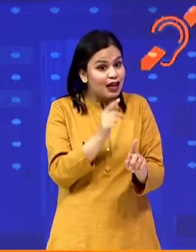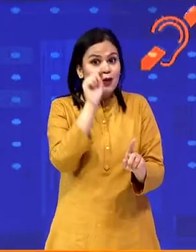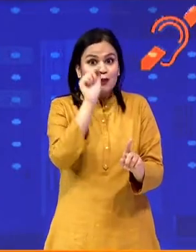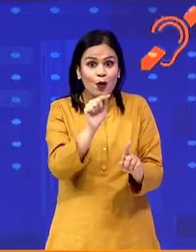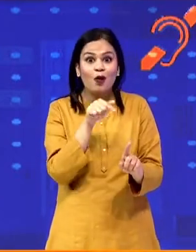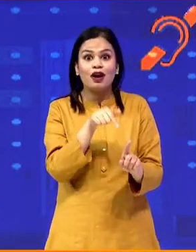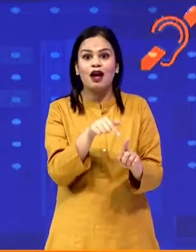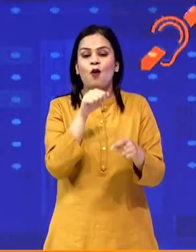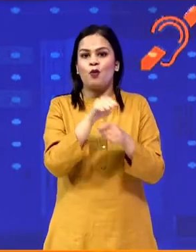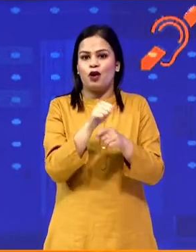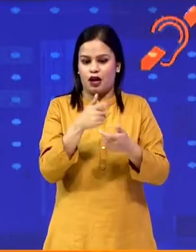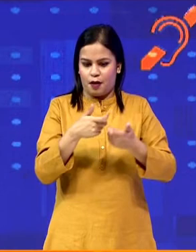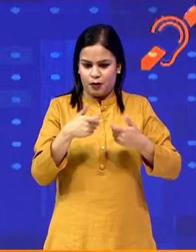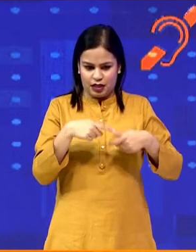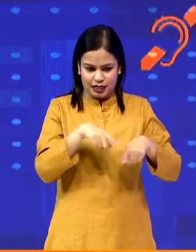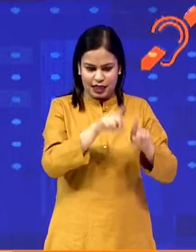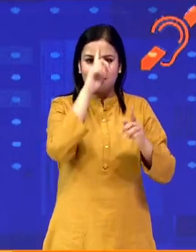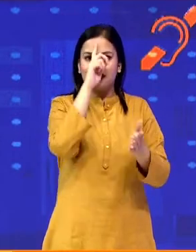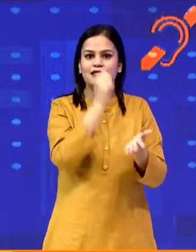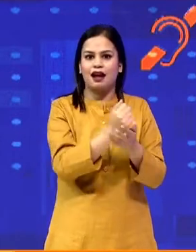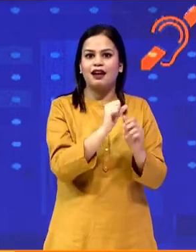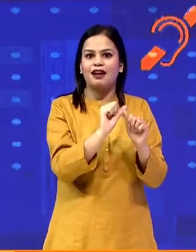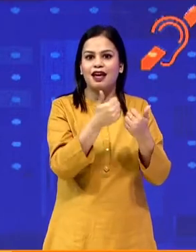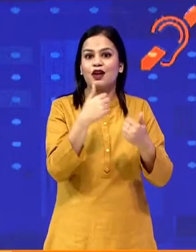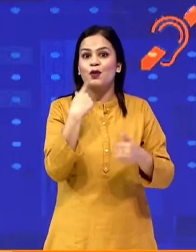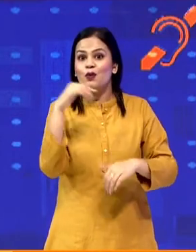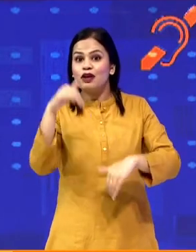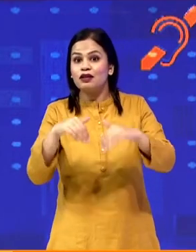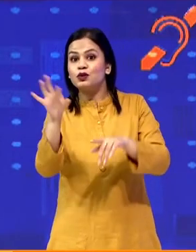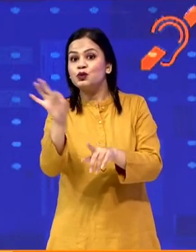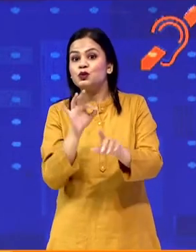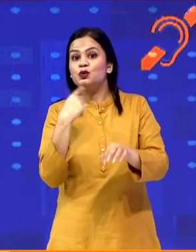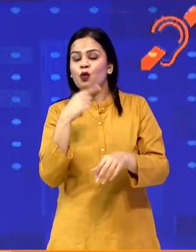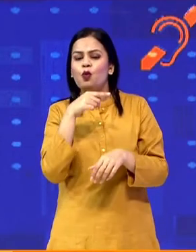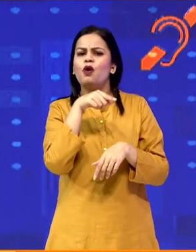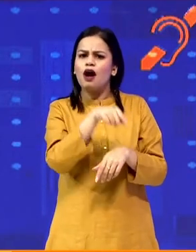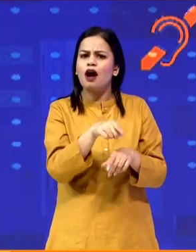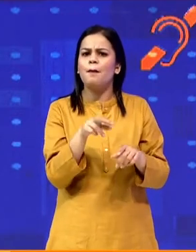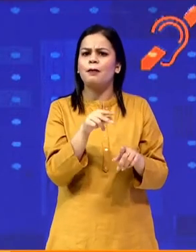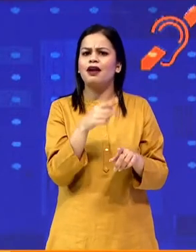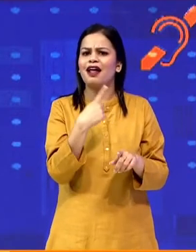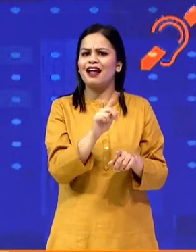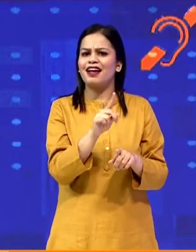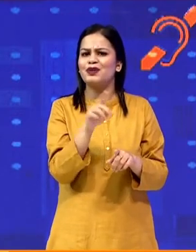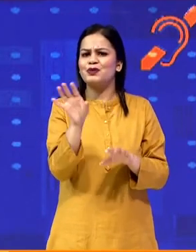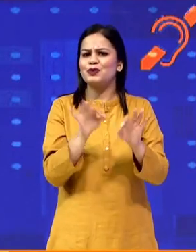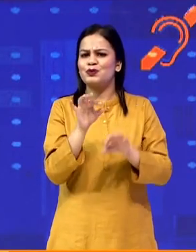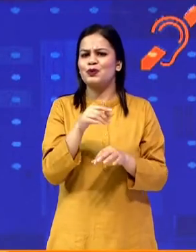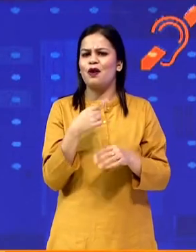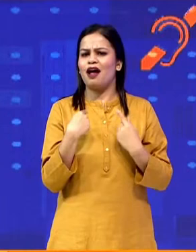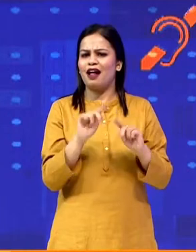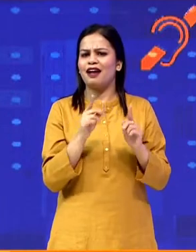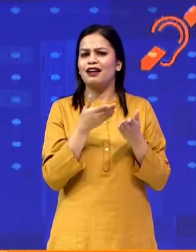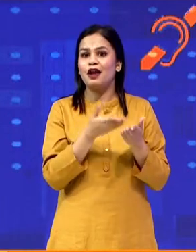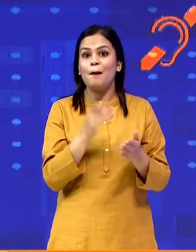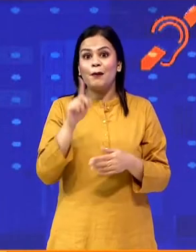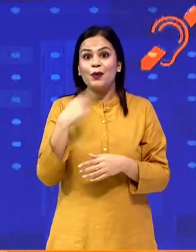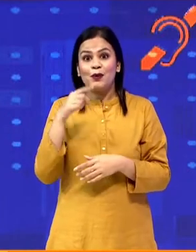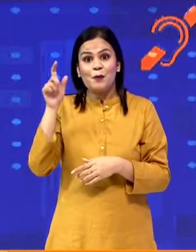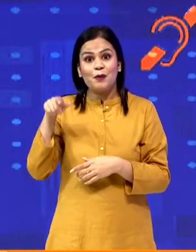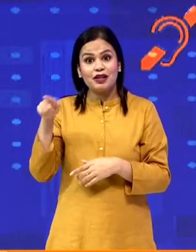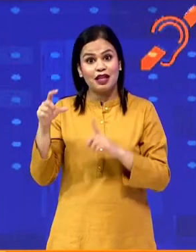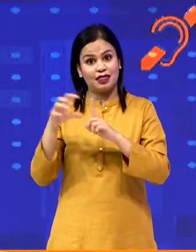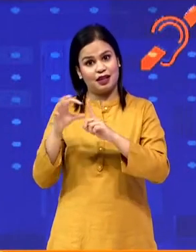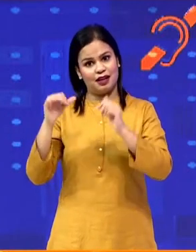कमेटी जो शायद कारी जो फील्ड में कम करते हैं वो अच्छे आपको नाम देंगे लेकिन अगर एक आदमी